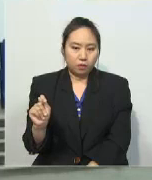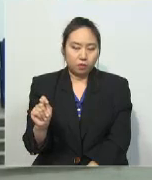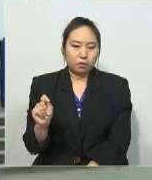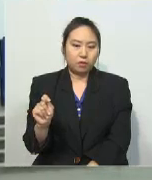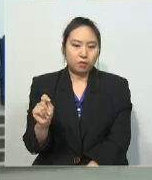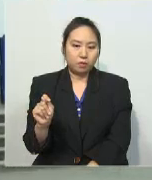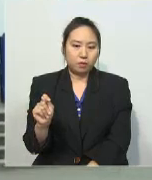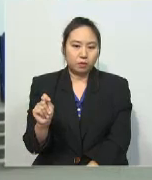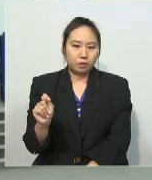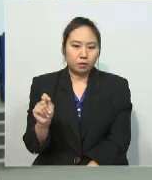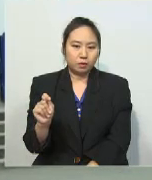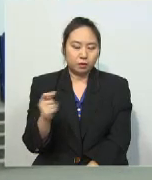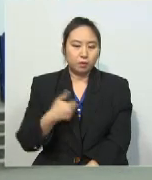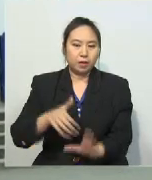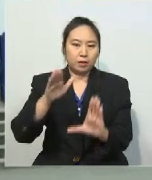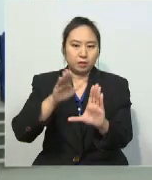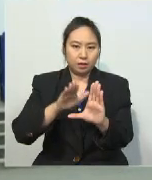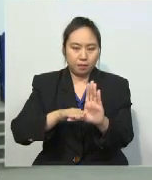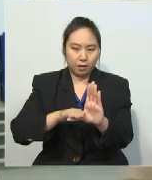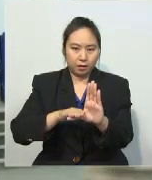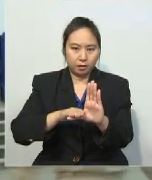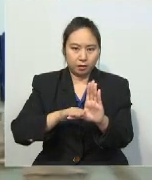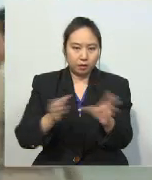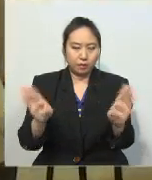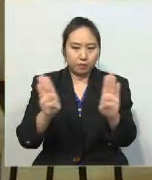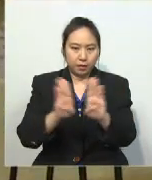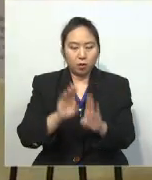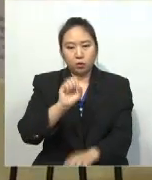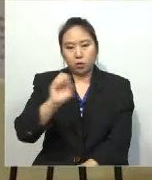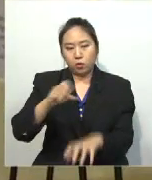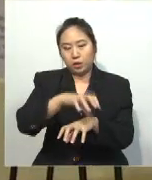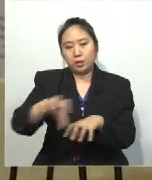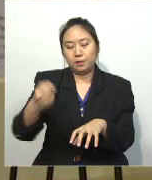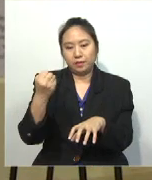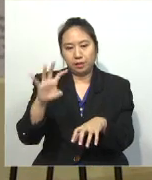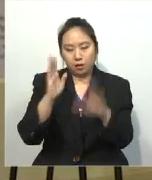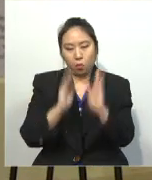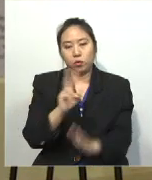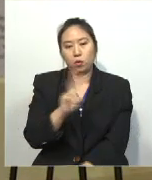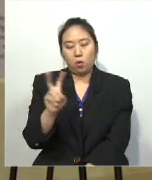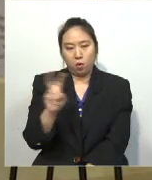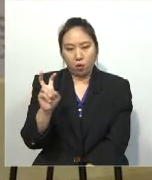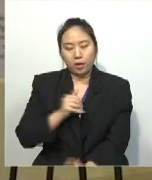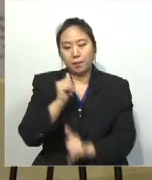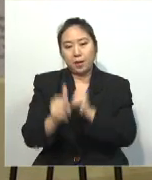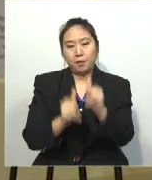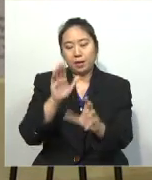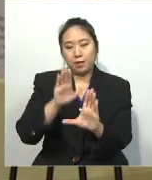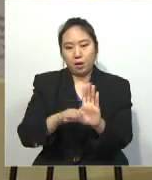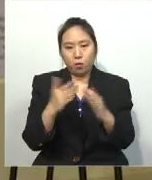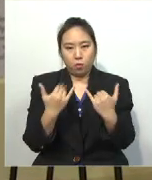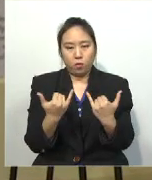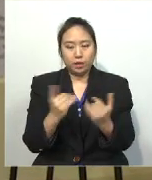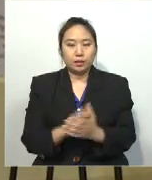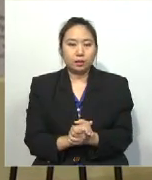ปิดการรับลงสมัครว่าที่ผู้สมัครของส.ส.ทั้ง14เขตกว่า200คนนะคะที่เดินทางมาสมัครในวันนี้